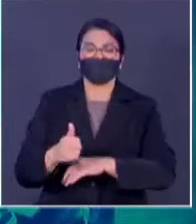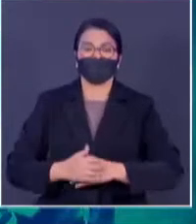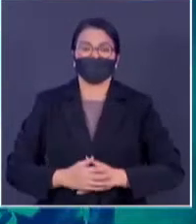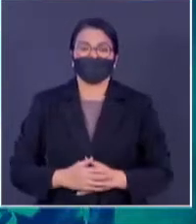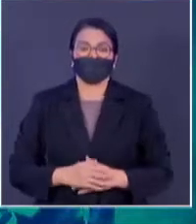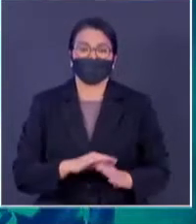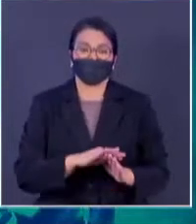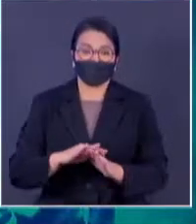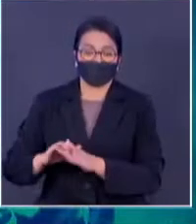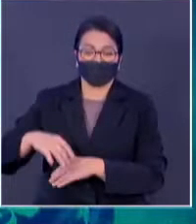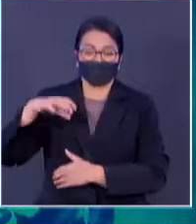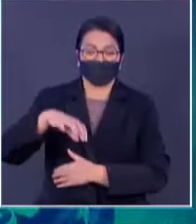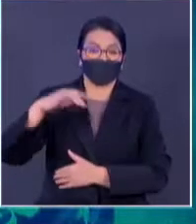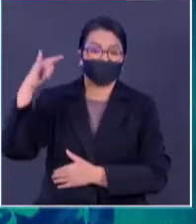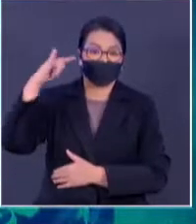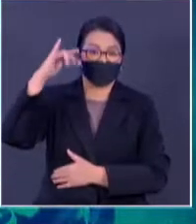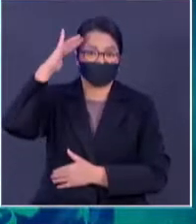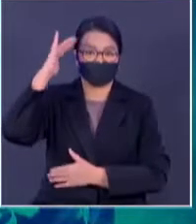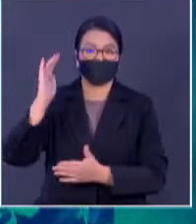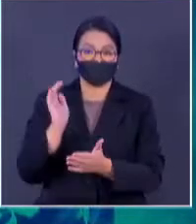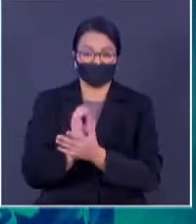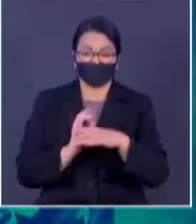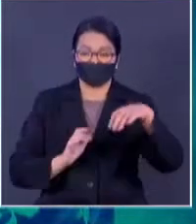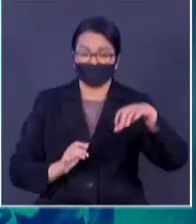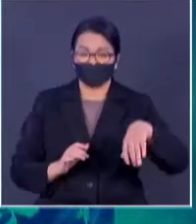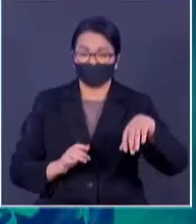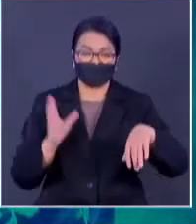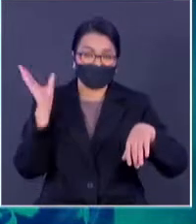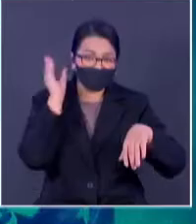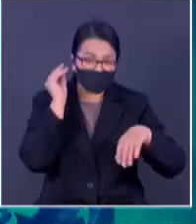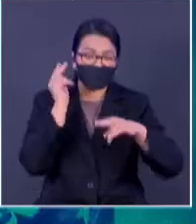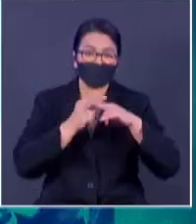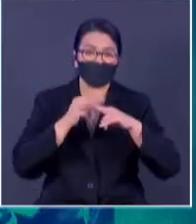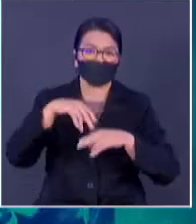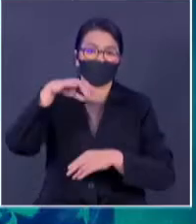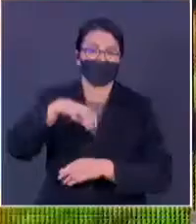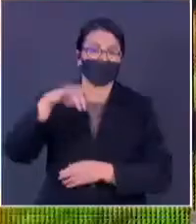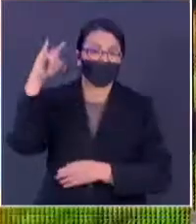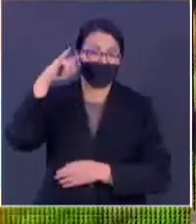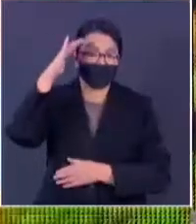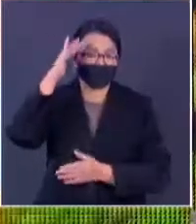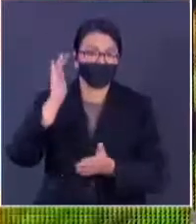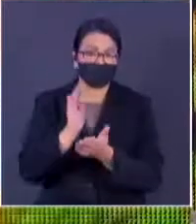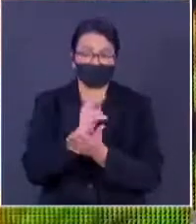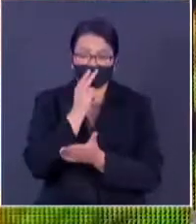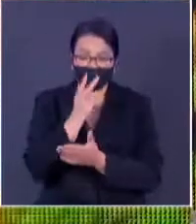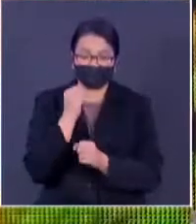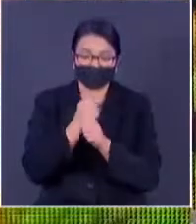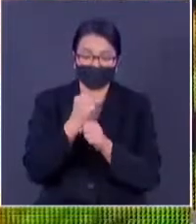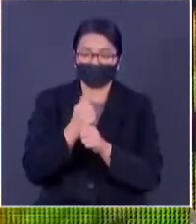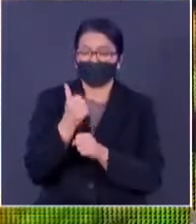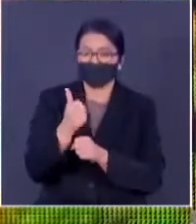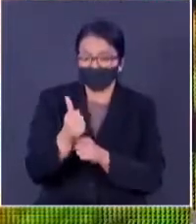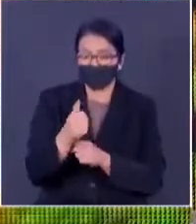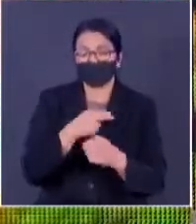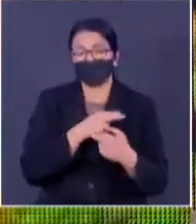ถ้าเกิดพูดถึงกองบินตำรวจค่ะก็เป็นอีกหนึ่งหน่วยงานหนึ่งนะที่เราได้ยินชื่อกันมาพอสมควรแหละวันนี้จะพาคุณผู้ชมไปดูภารกิจดีๆนะคะเขาบ